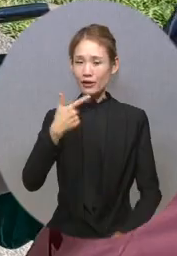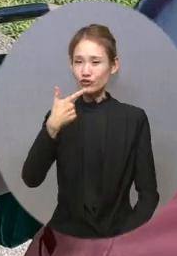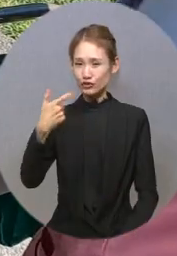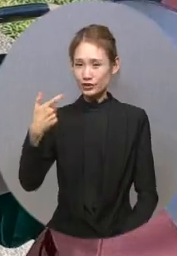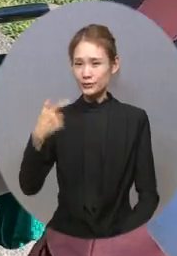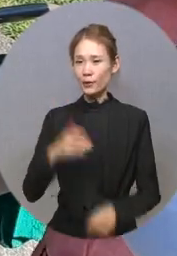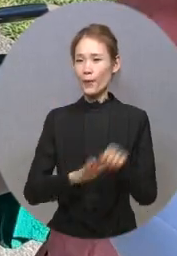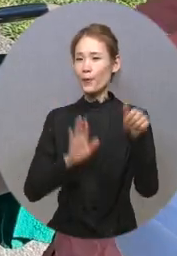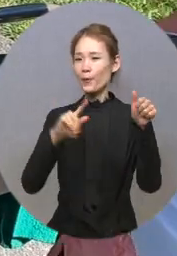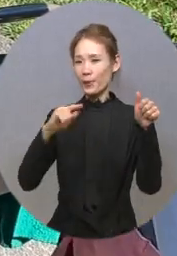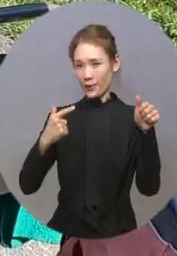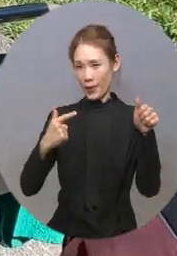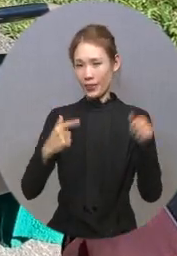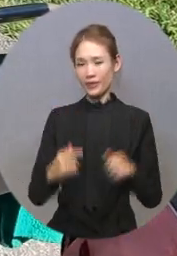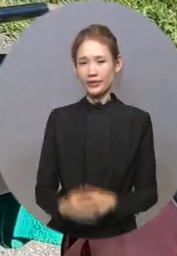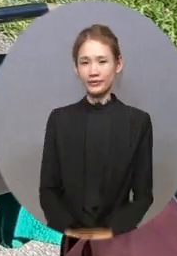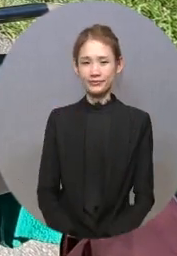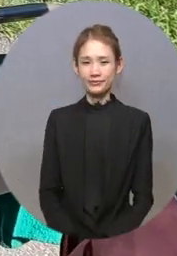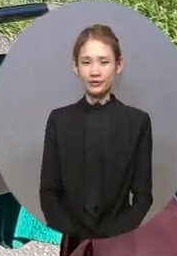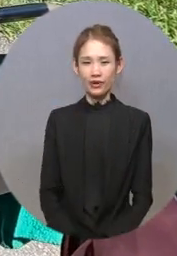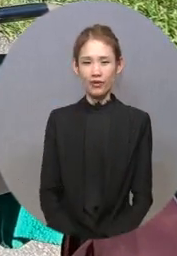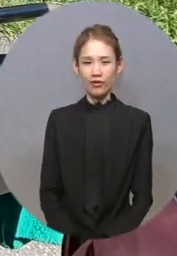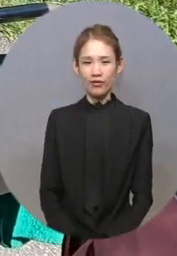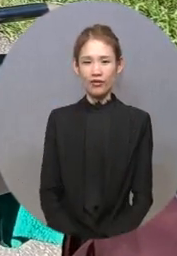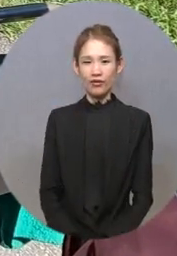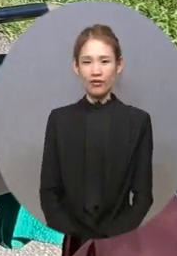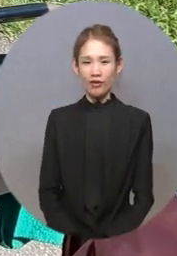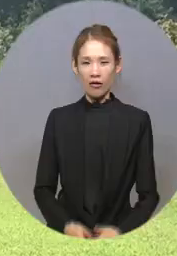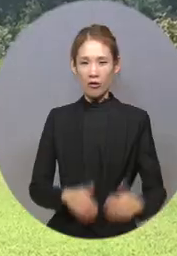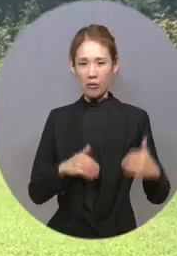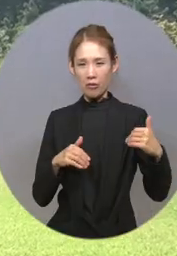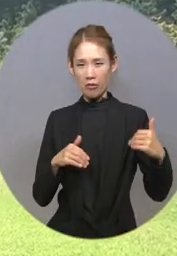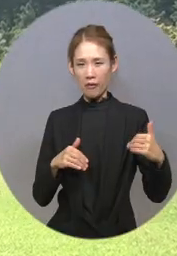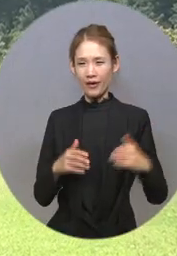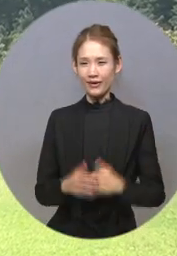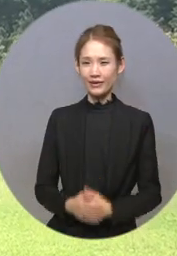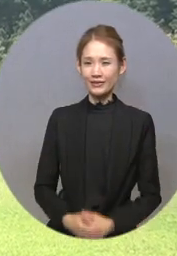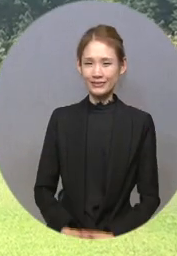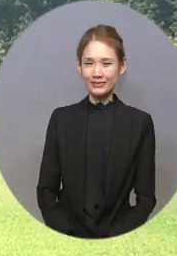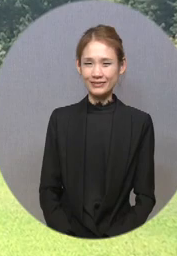와, 이분들 진짜 거리 살벌하네.